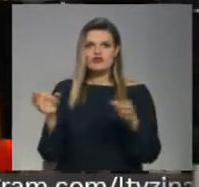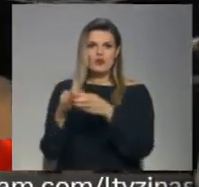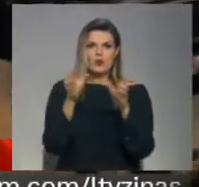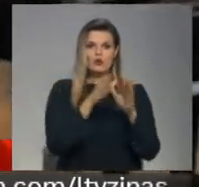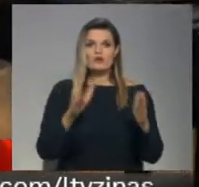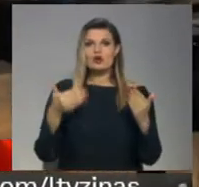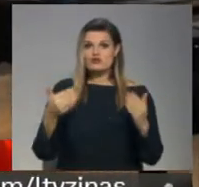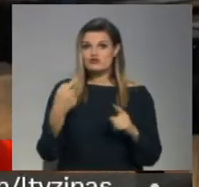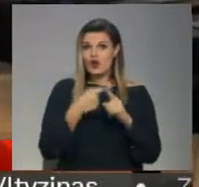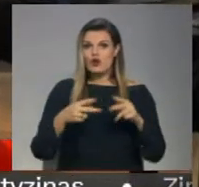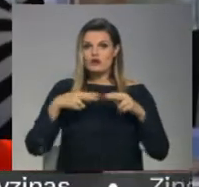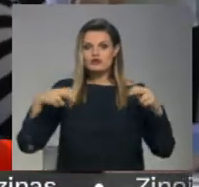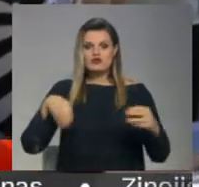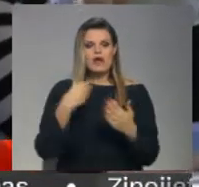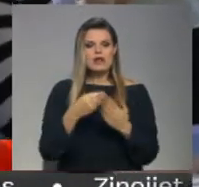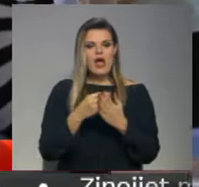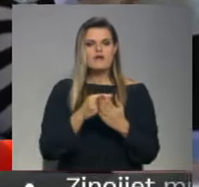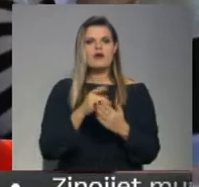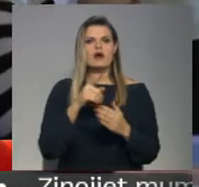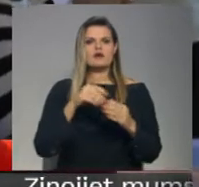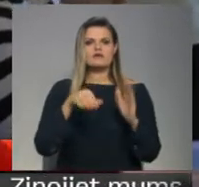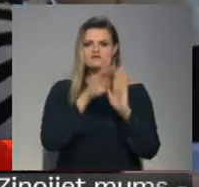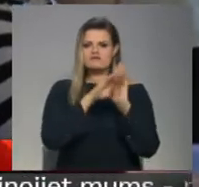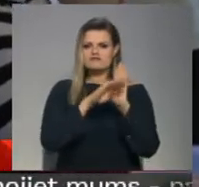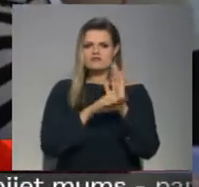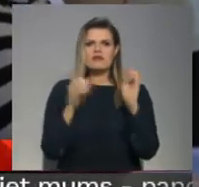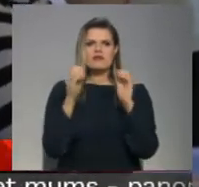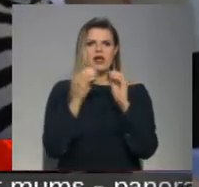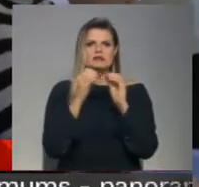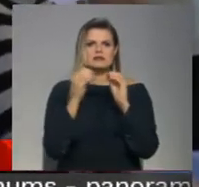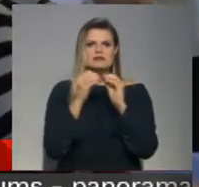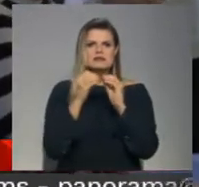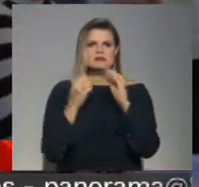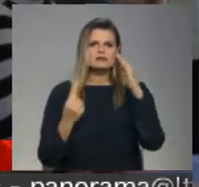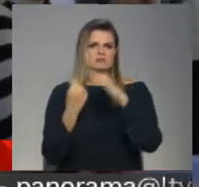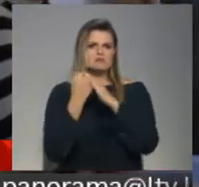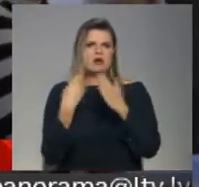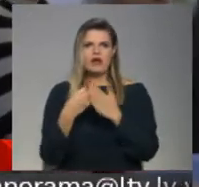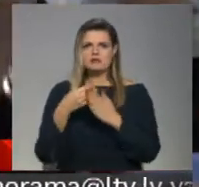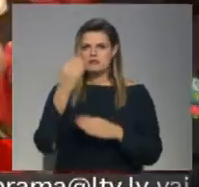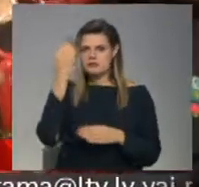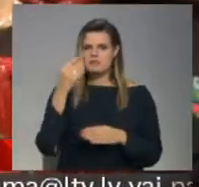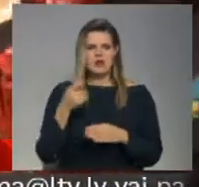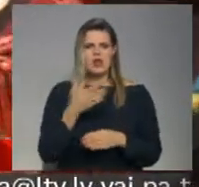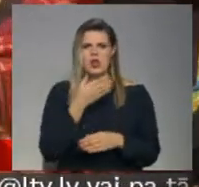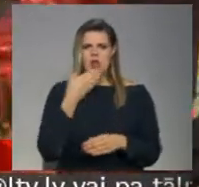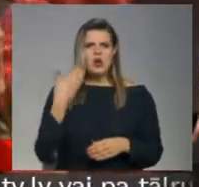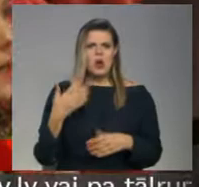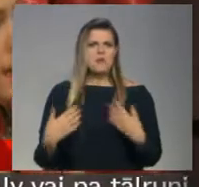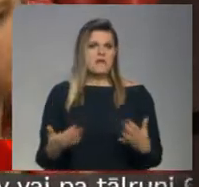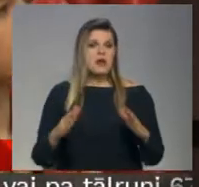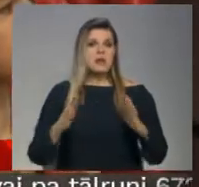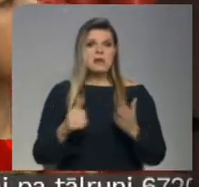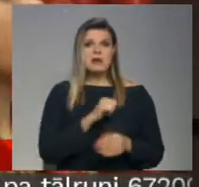bet šoreiz žūrijai tie javērtē pēc vienotiem kriterijiem 10 balvu sistēmā. Tas nesot viegls uzdevums, tomēr paši